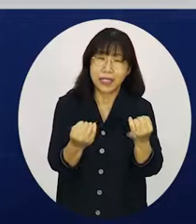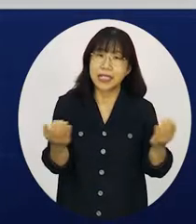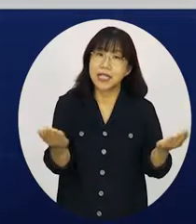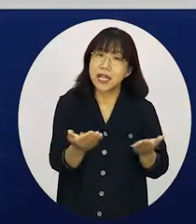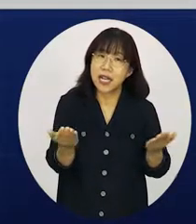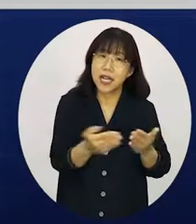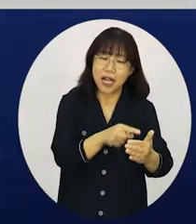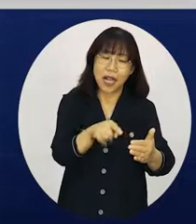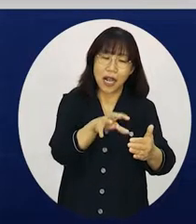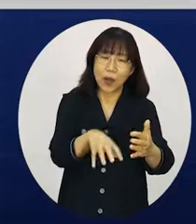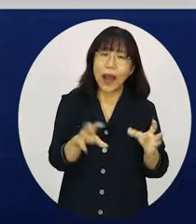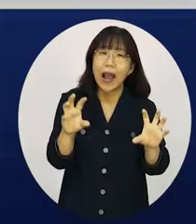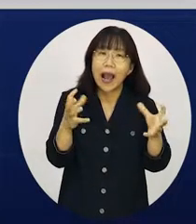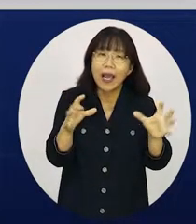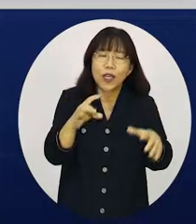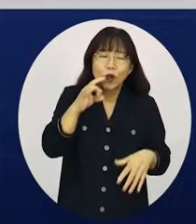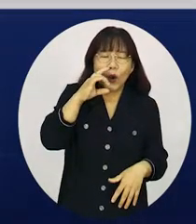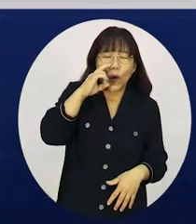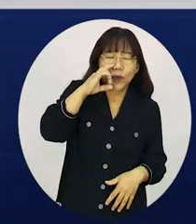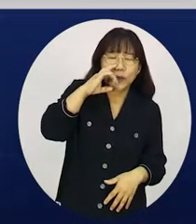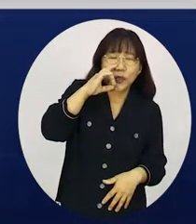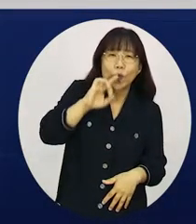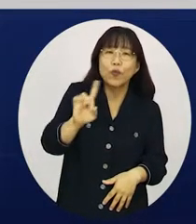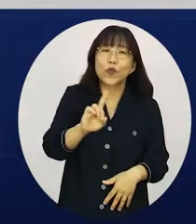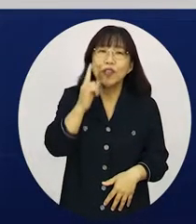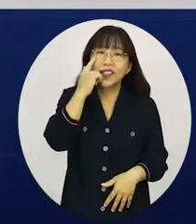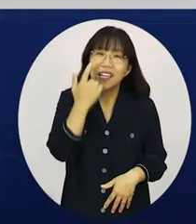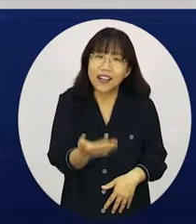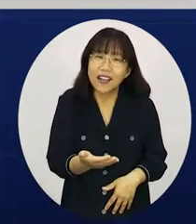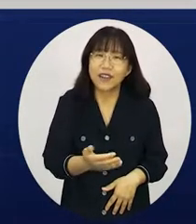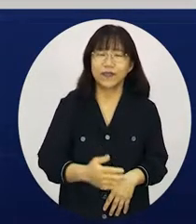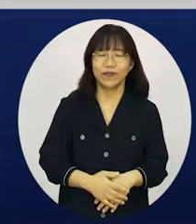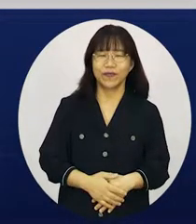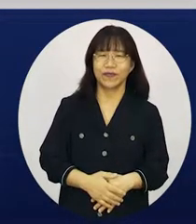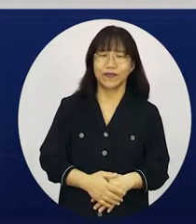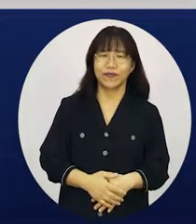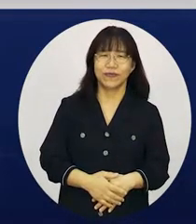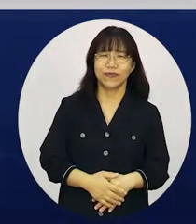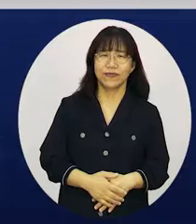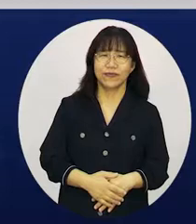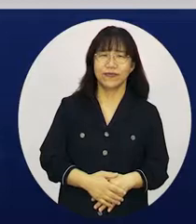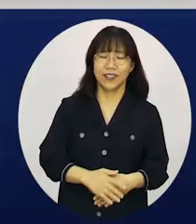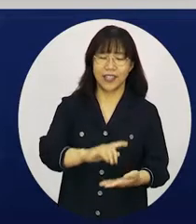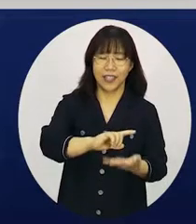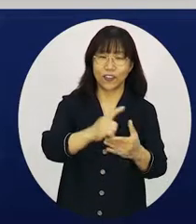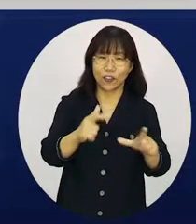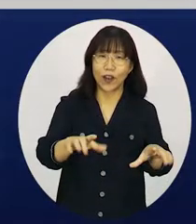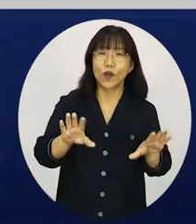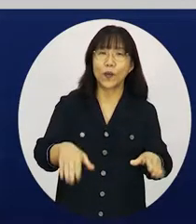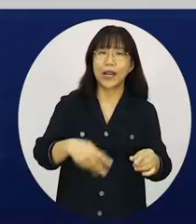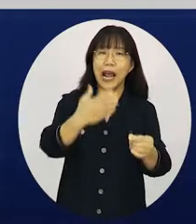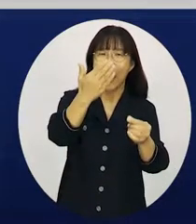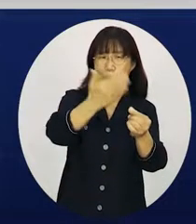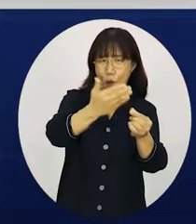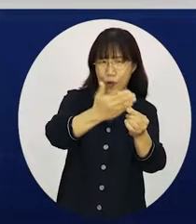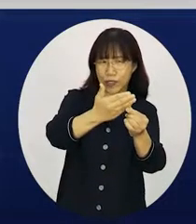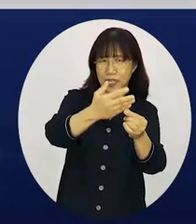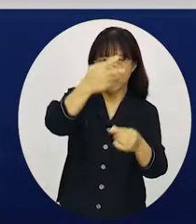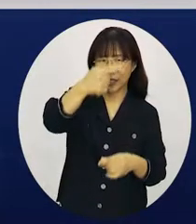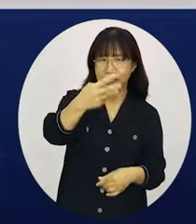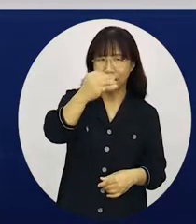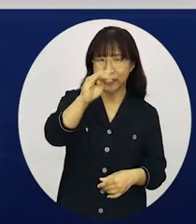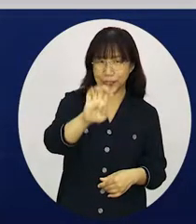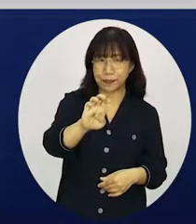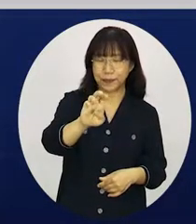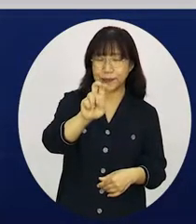수많은 직업 가운데 아이들이 관심 있어하는 직업은 무엇일까요? 이에 강서구가 9번째 드림자